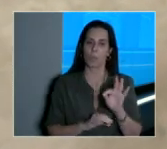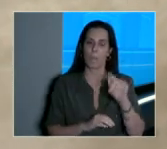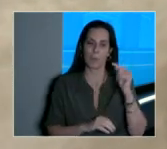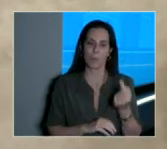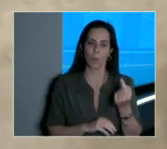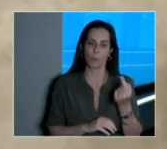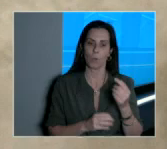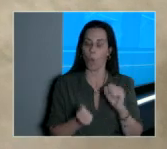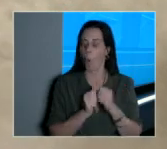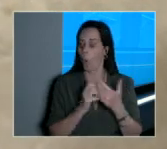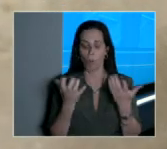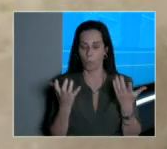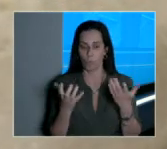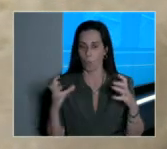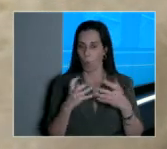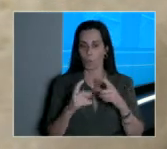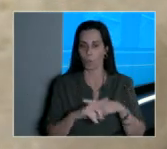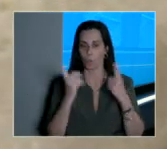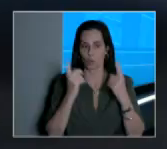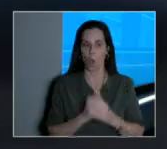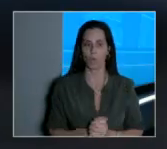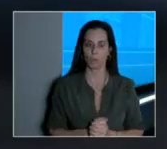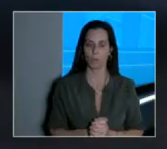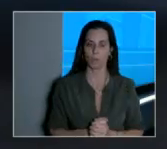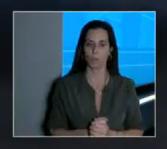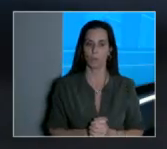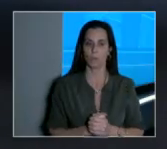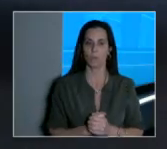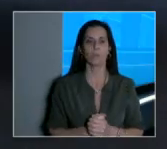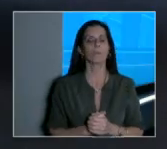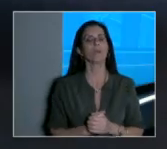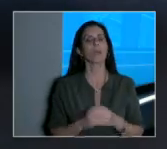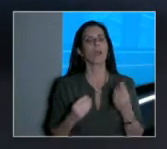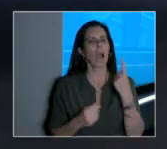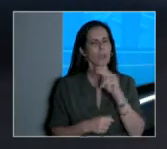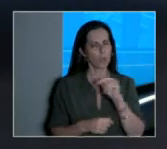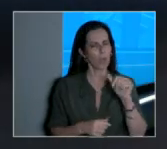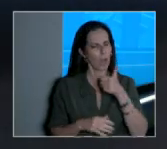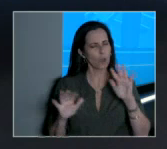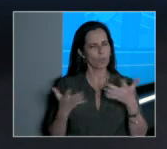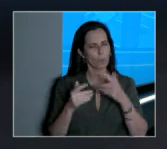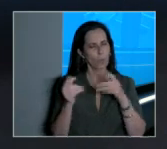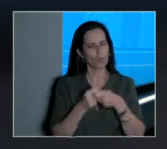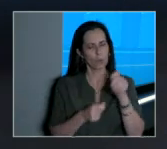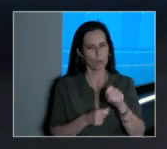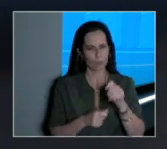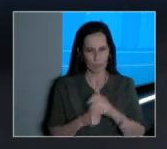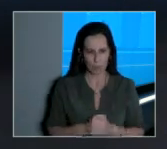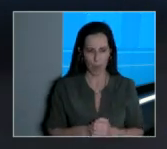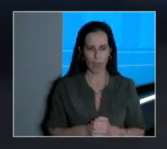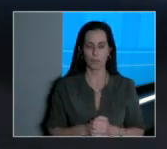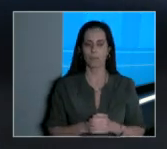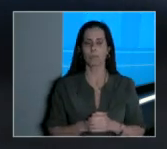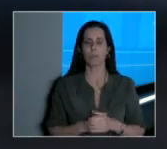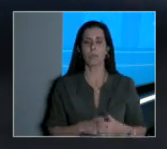במיעוטים או באוכלוסיות שונות. האקטיביזם השיפוטי היה אחד הנושאים הבוערים במערכת הבחירות האחרונה.